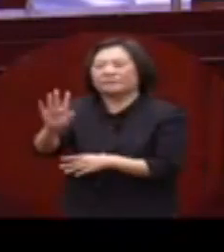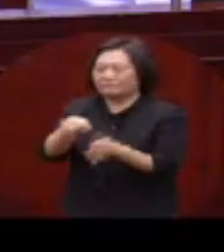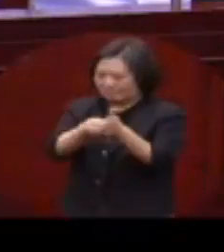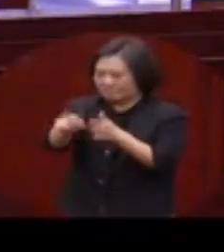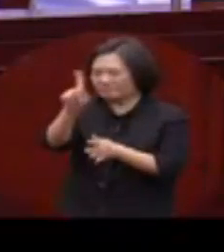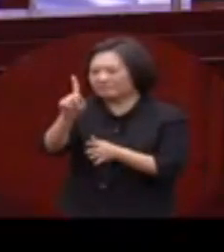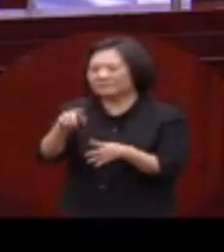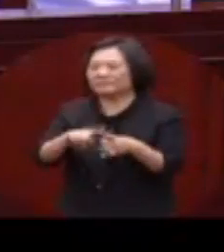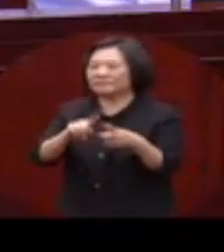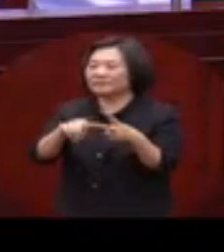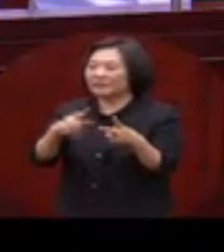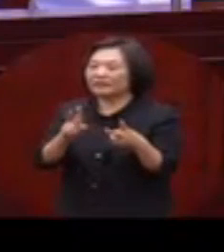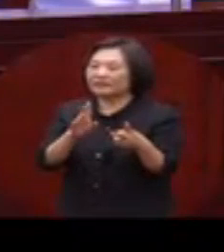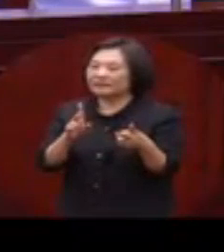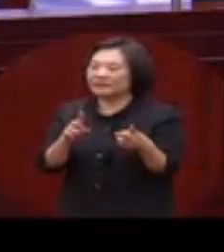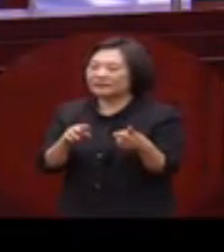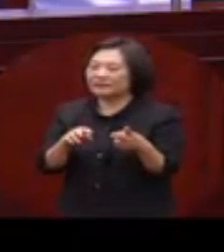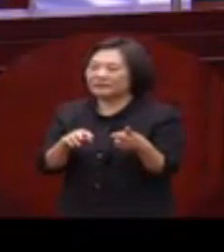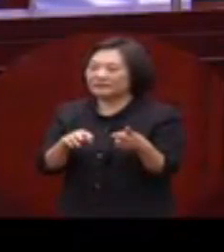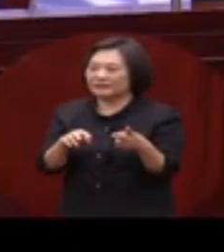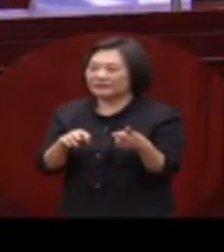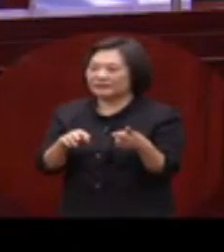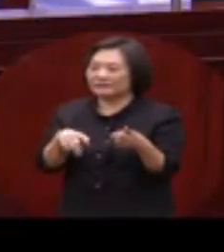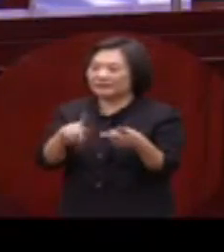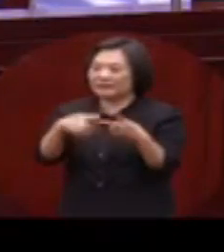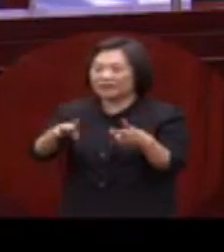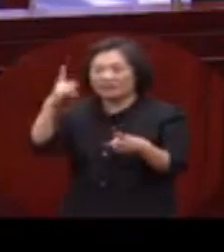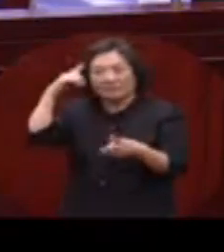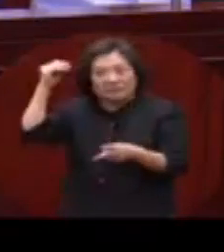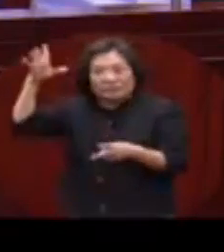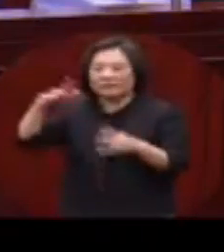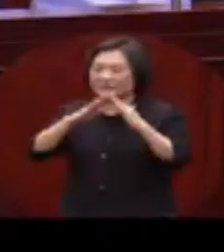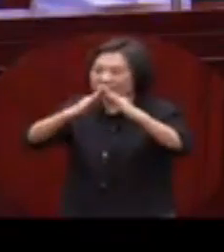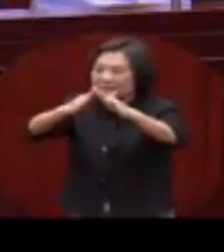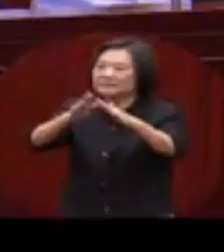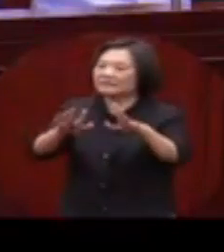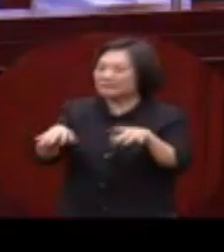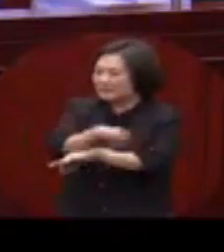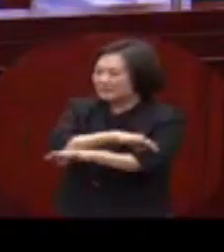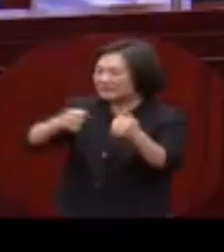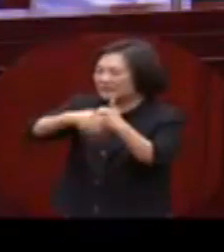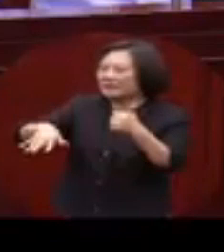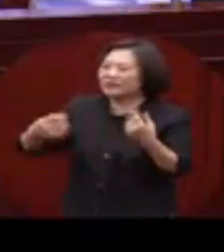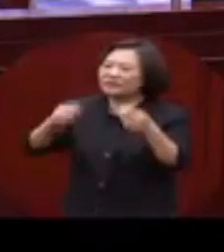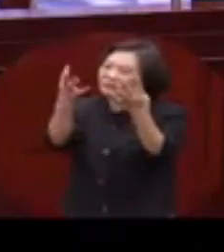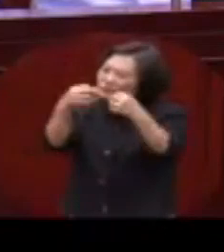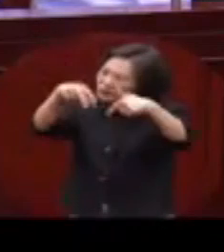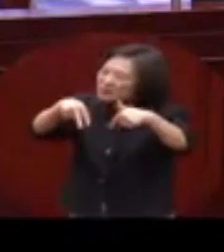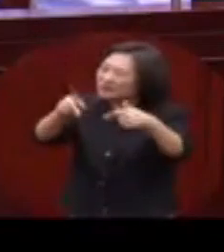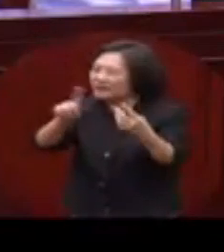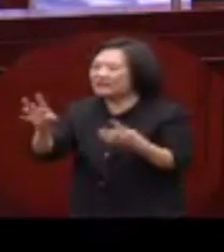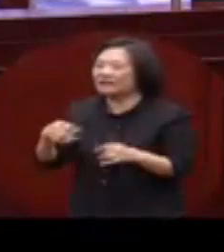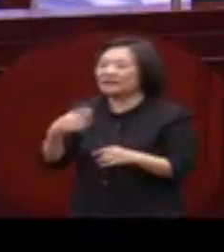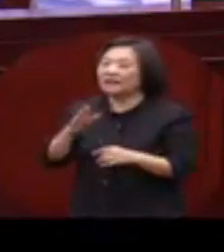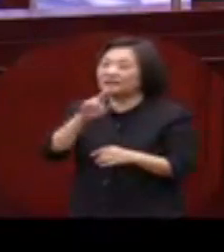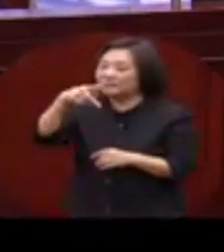那个 PMO 的话，就是处理这种智慧城市产业的，那个资讯局在管。还有一个